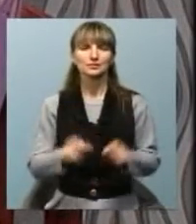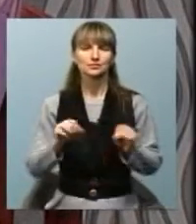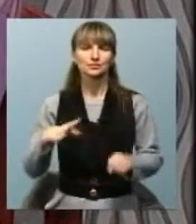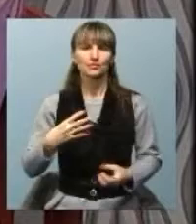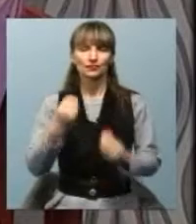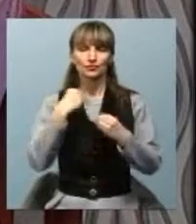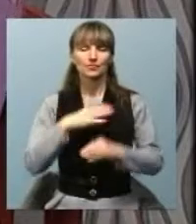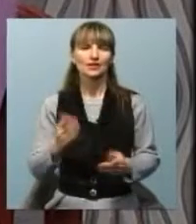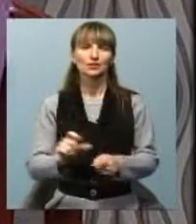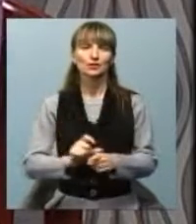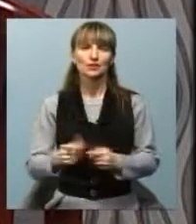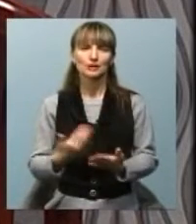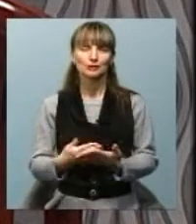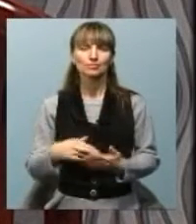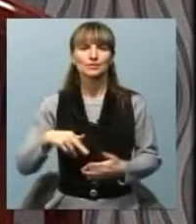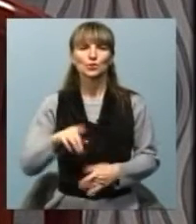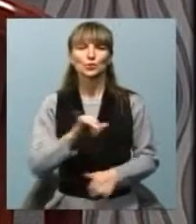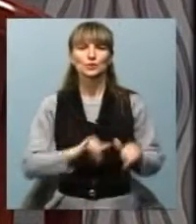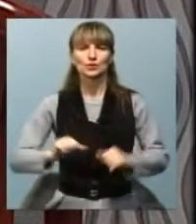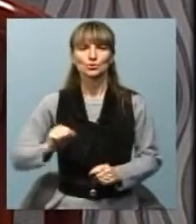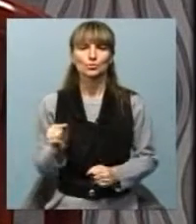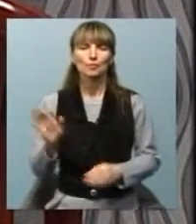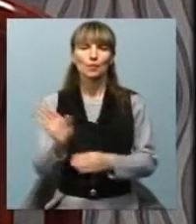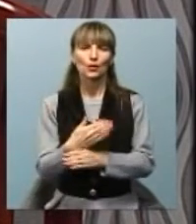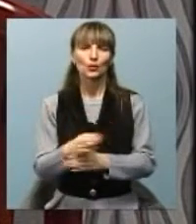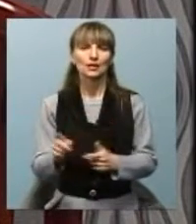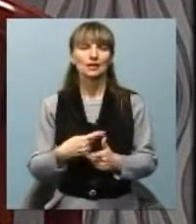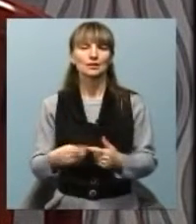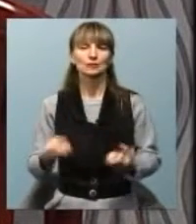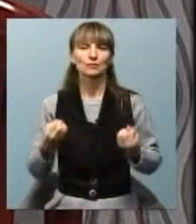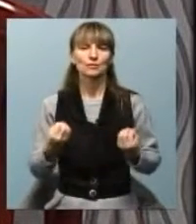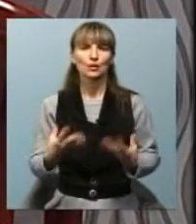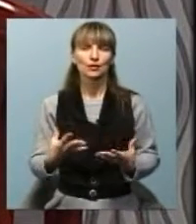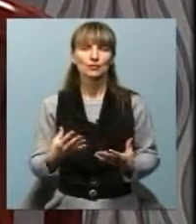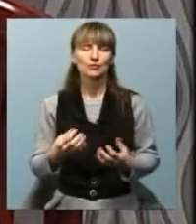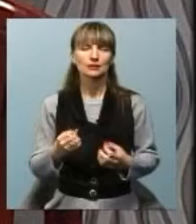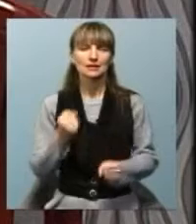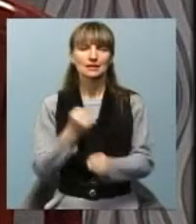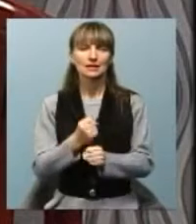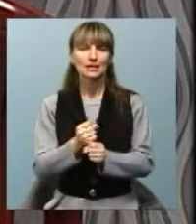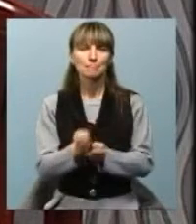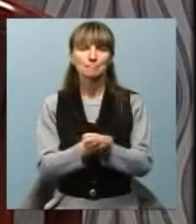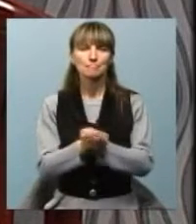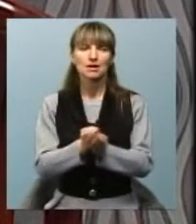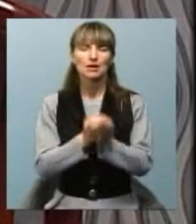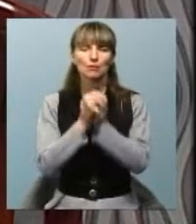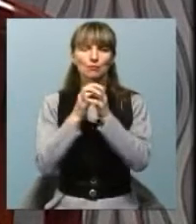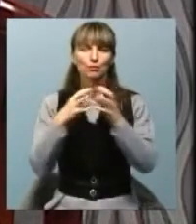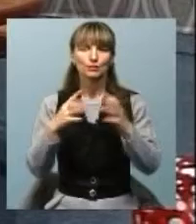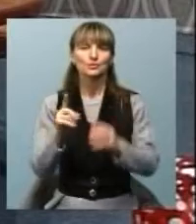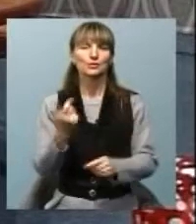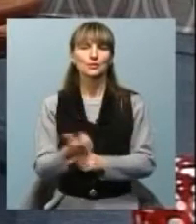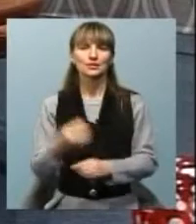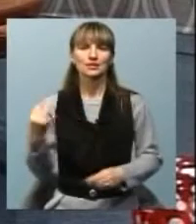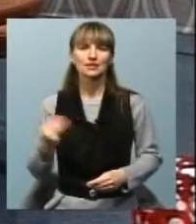таке з'їсти якусь певну шоколадку, піти кудись з друзями погуляти, або просто попускати мильні бульбашки, що, до речі, дуже таки